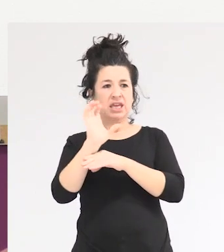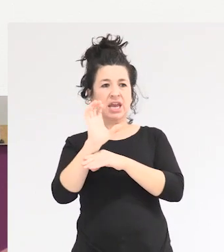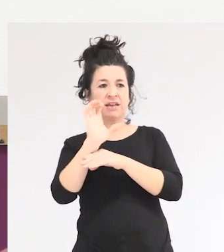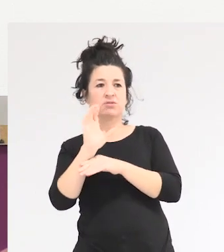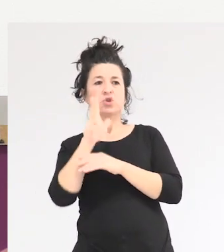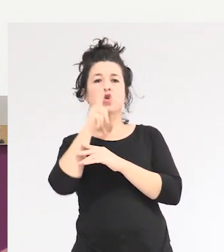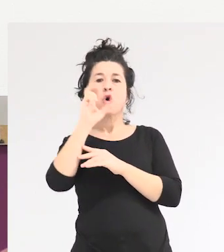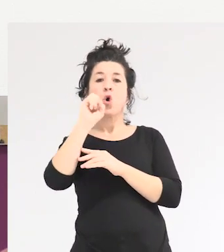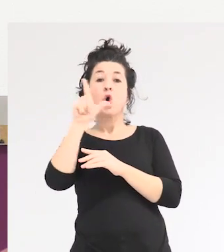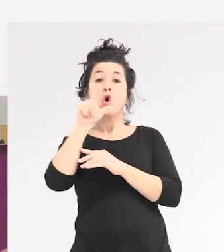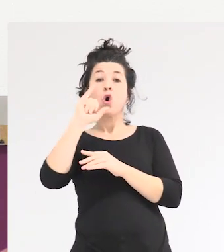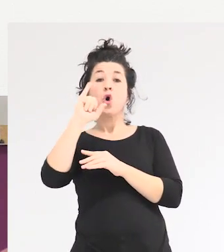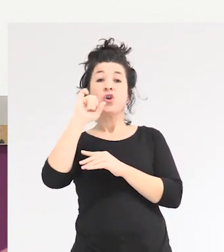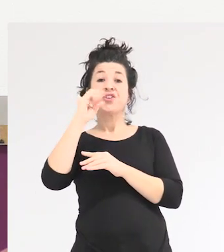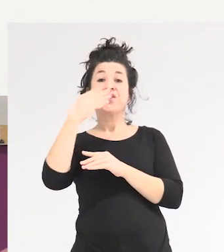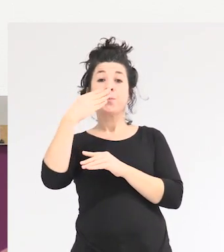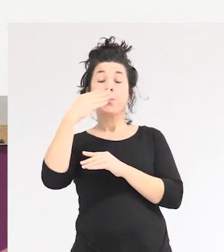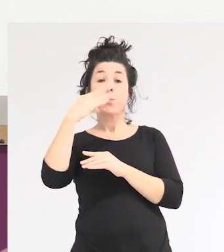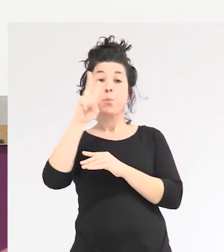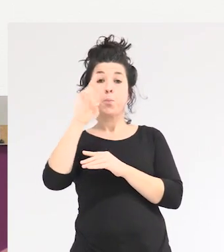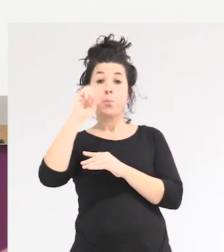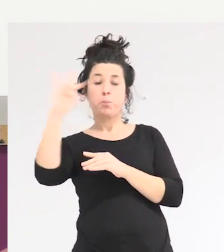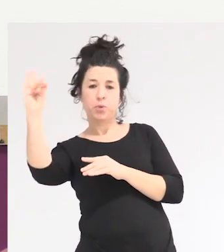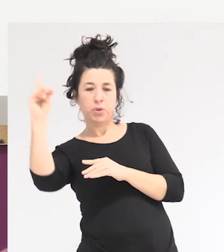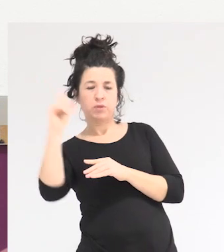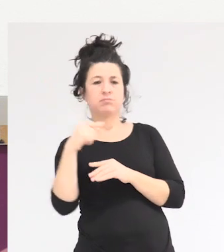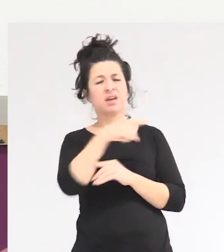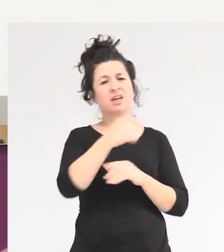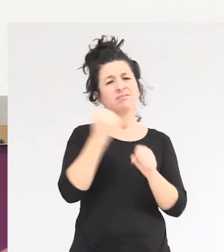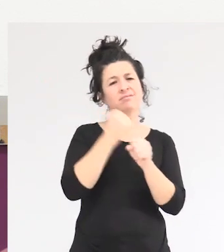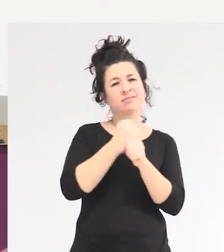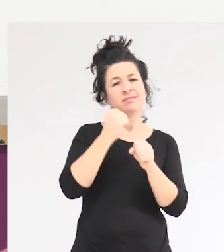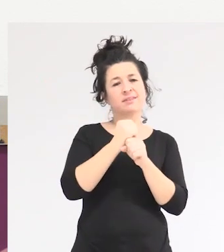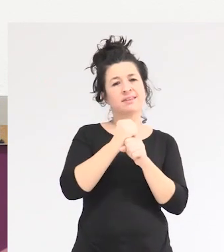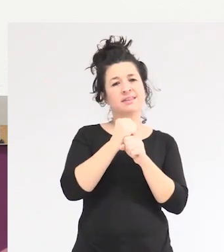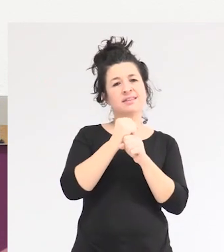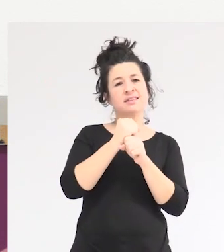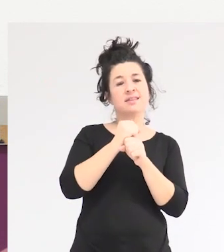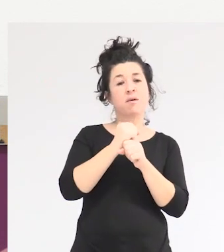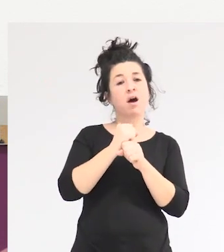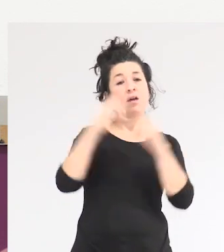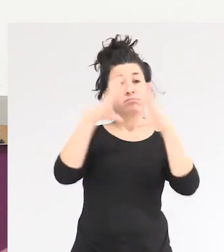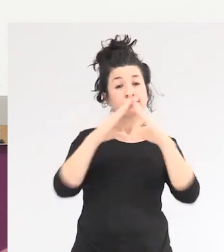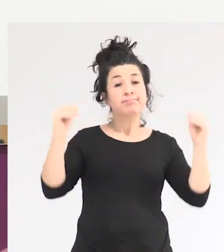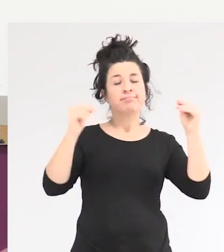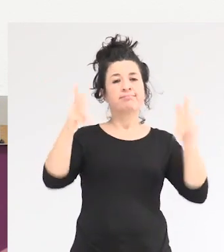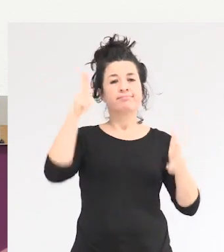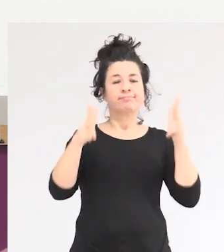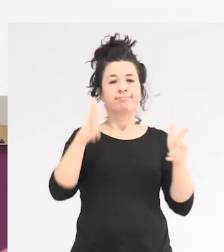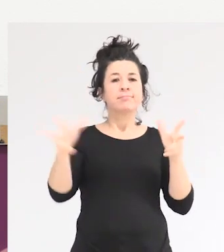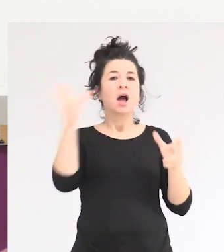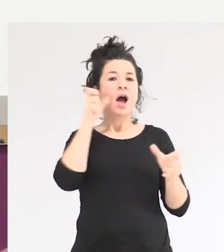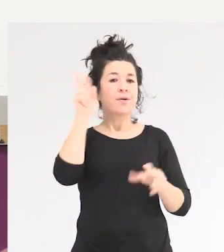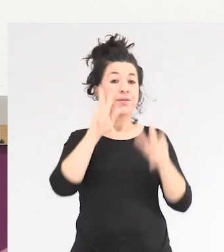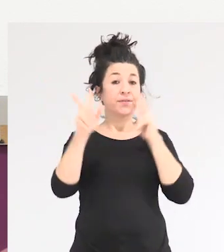Bueno, hori, bueno, berak lan egiten du Bilboko, bueno, Leioako ikus-entzunezko fakultatean, irakasle da hor,